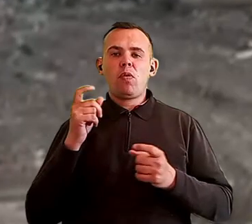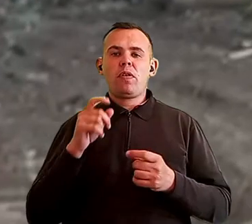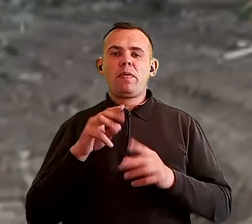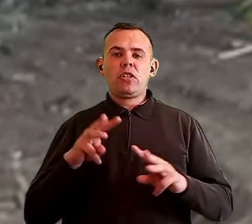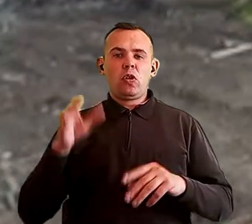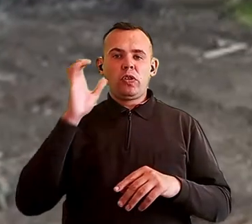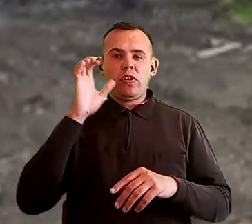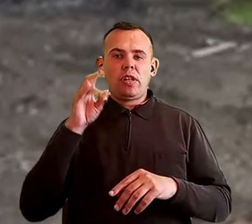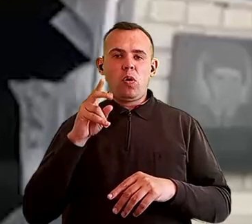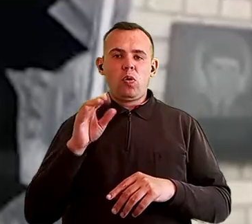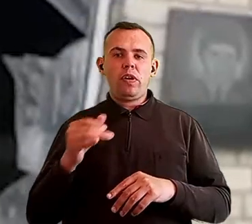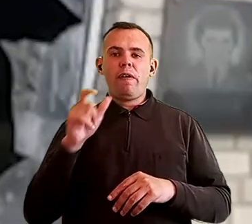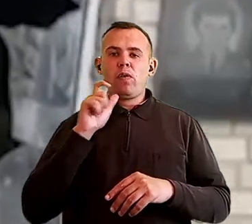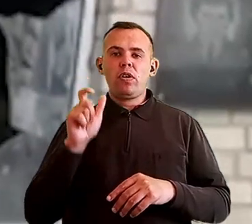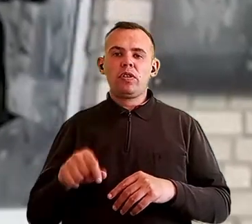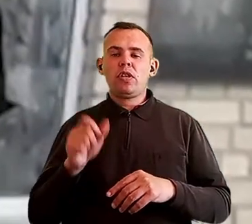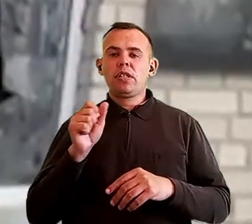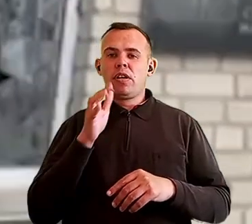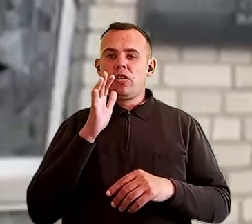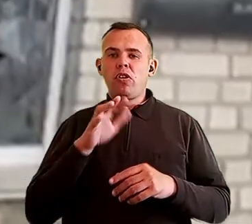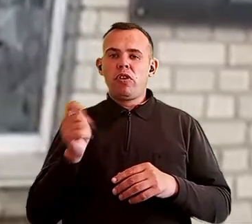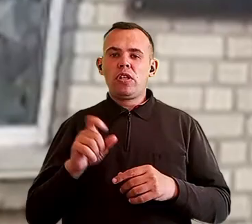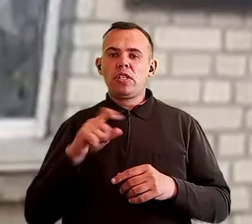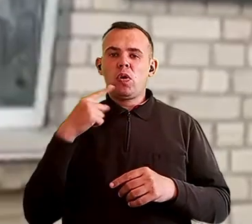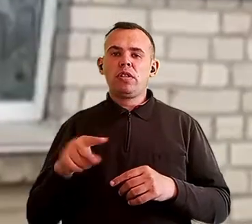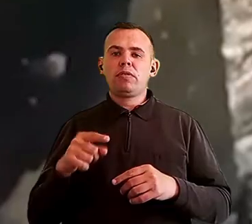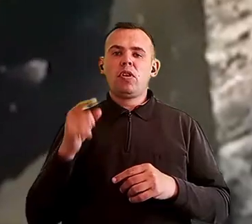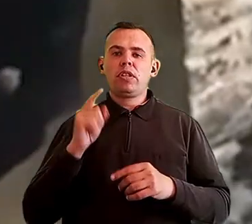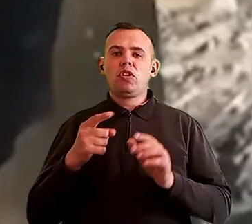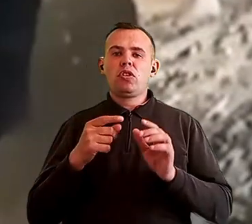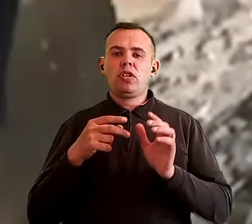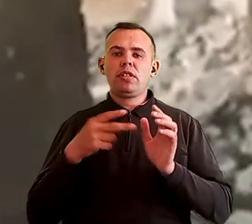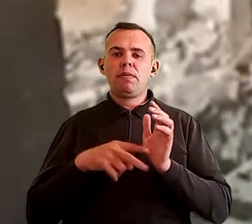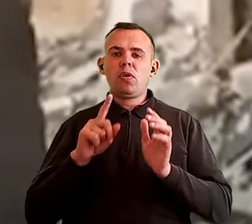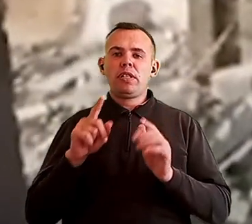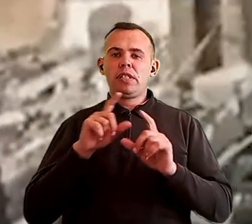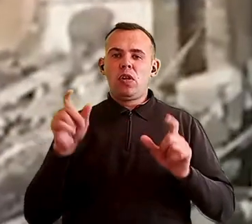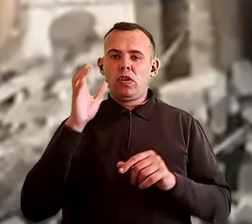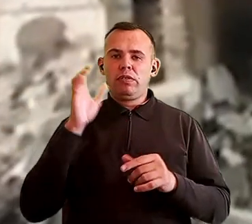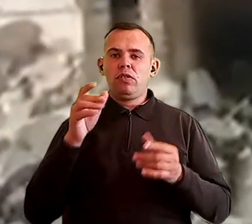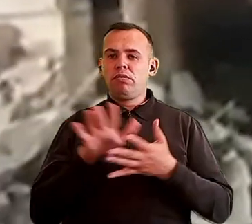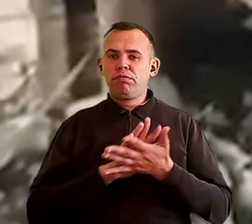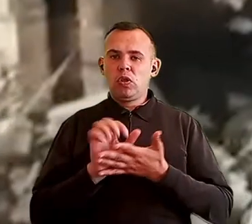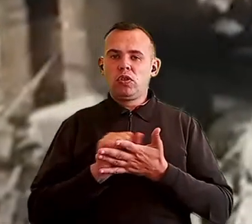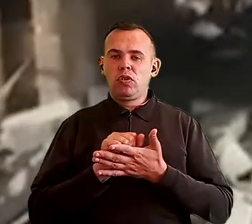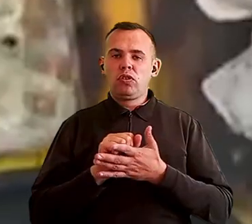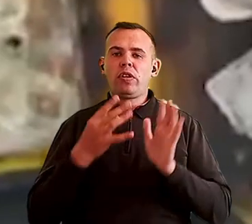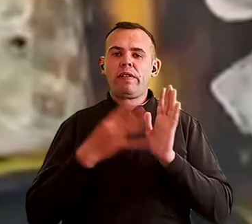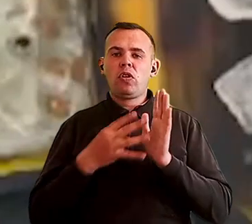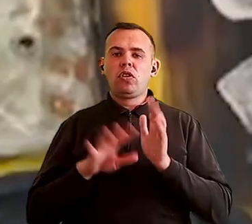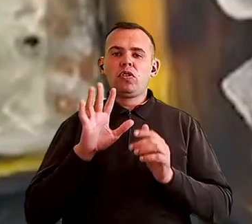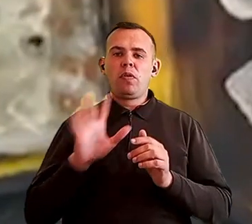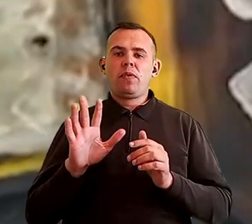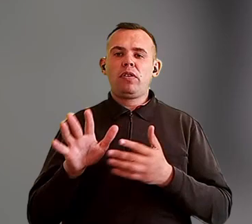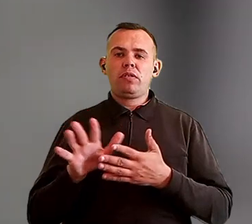в Україні за час війни з Росією 1071 заклад освіти пошкоджено, 95 зруйновано